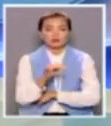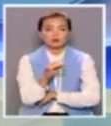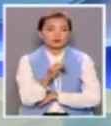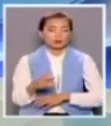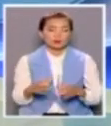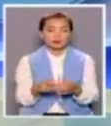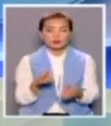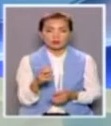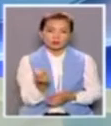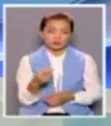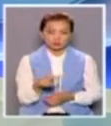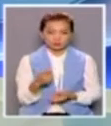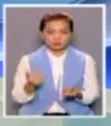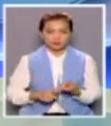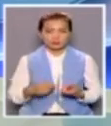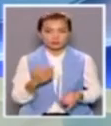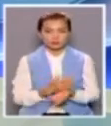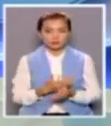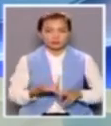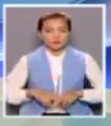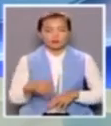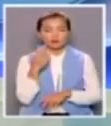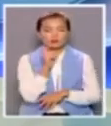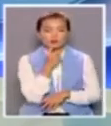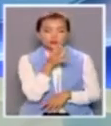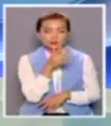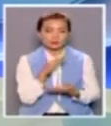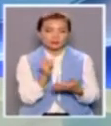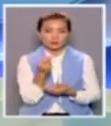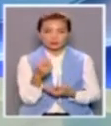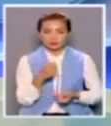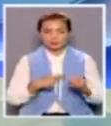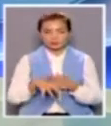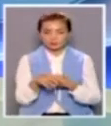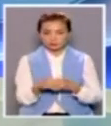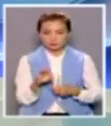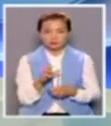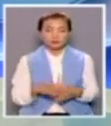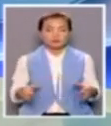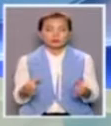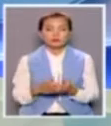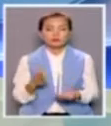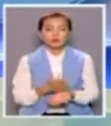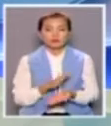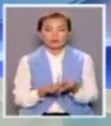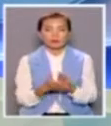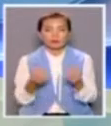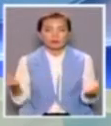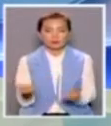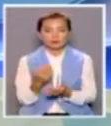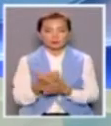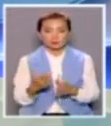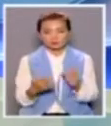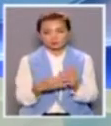Нурутан Махамбета Досмухамбетова, в это нелегкое время в рамках акции «Без бергемы» в Атырауской области была оказана помощь